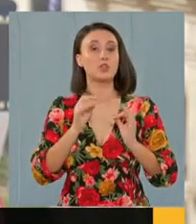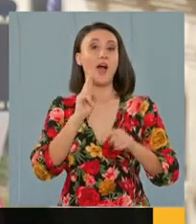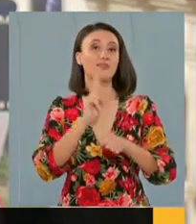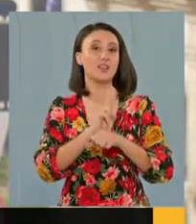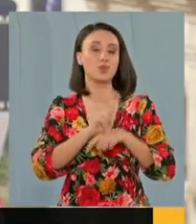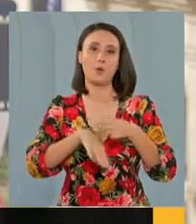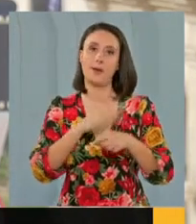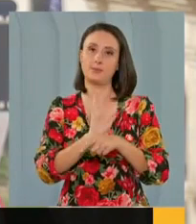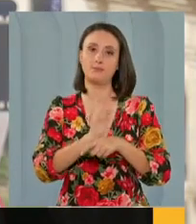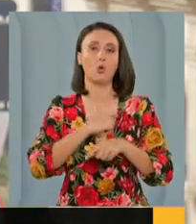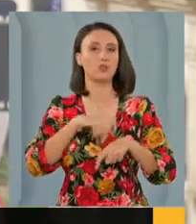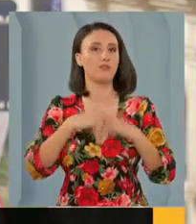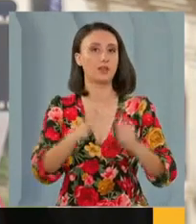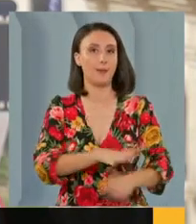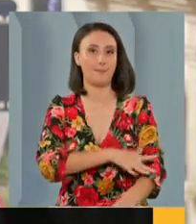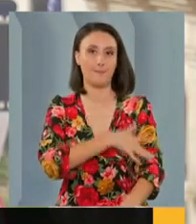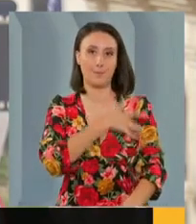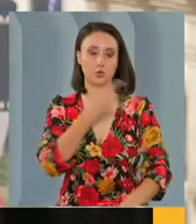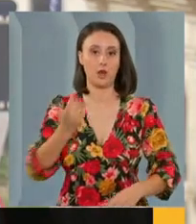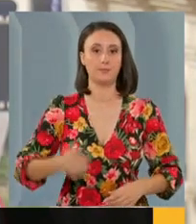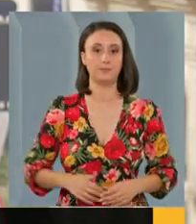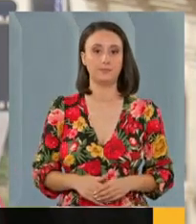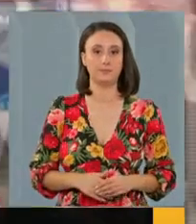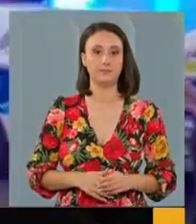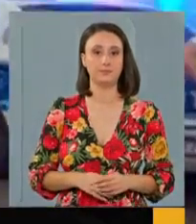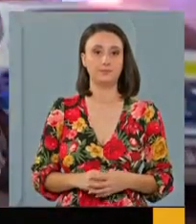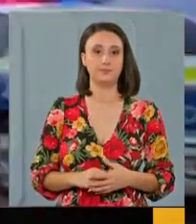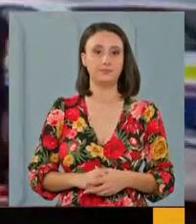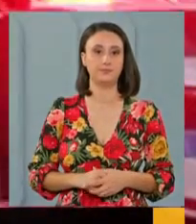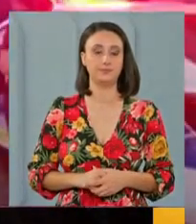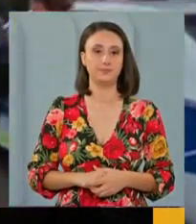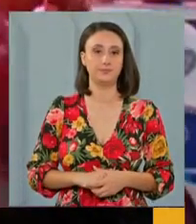Atenție, urmează imagini și detalii care vă pot afecta emoțional.